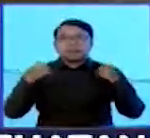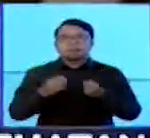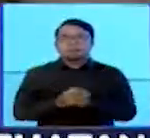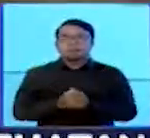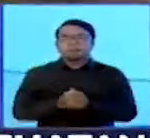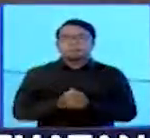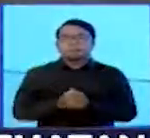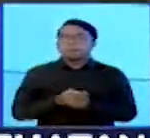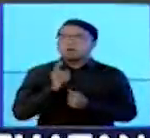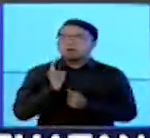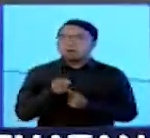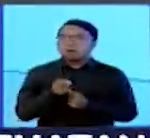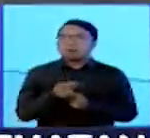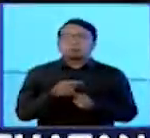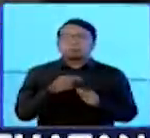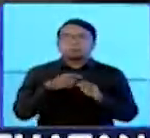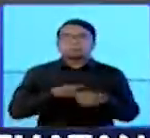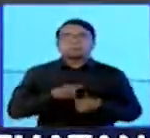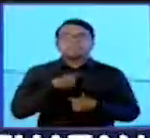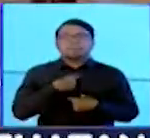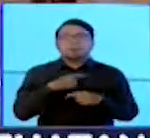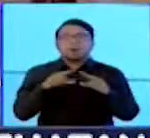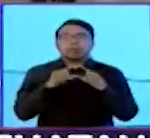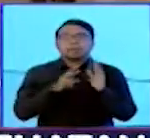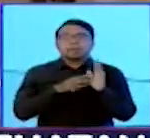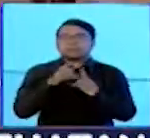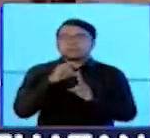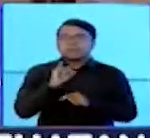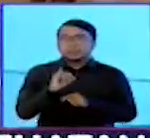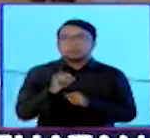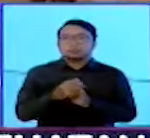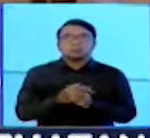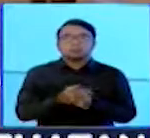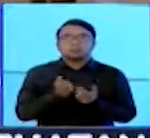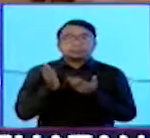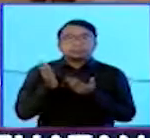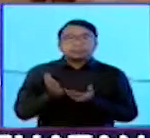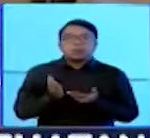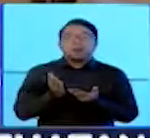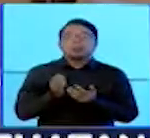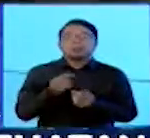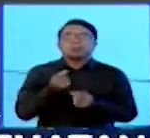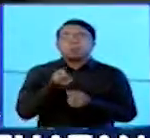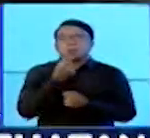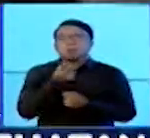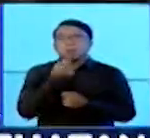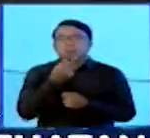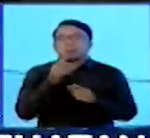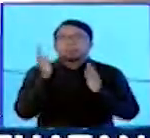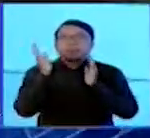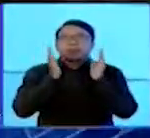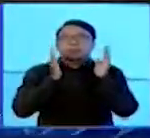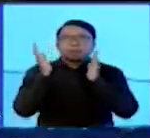keterangan dari kuasa hukum Djoko Tjandra Andi Putra Kusuma kliennya ini Tengah menjalani pengobatan di Malaysia sehingga